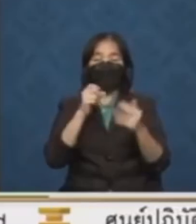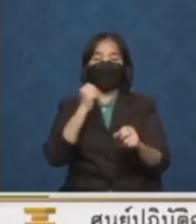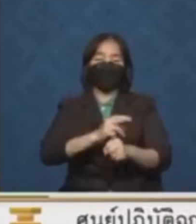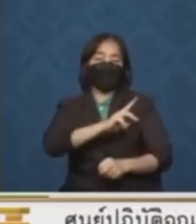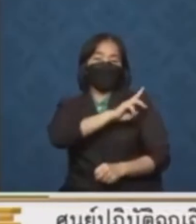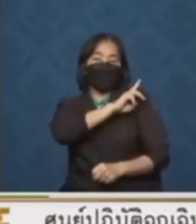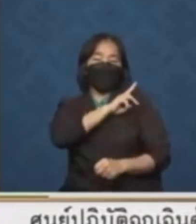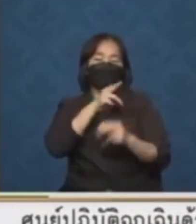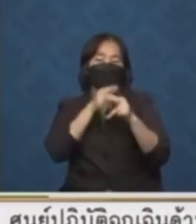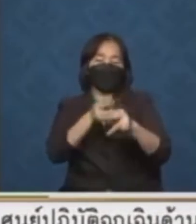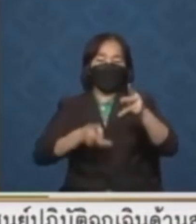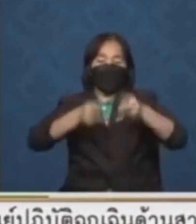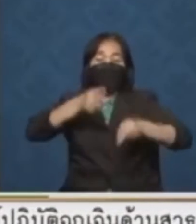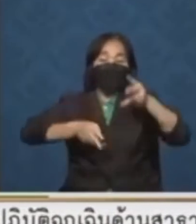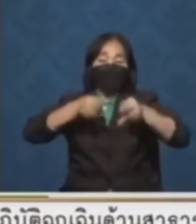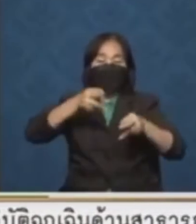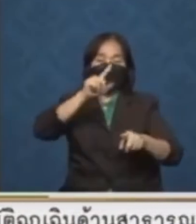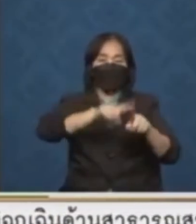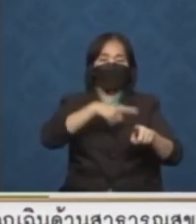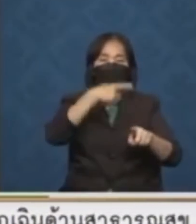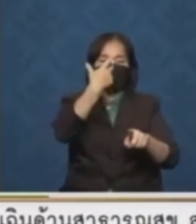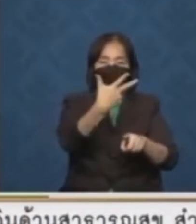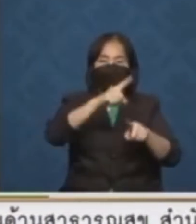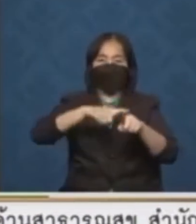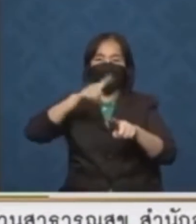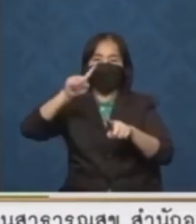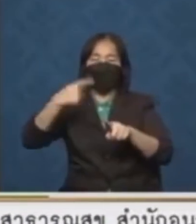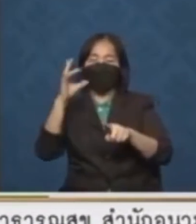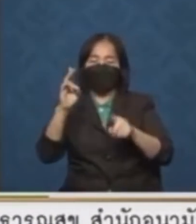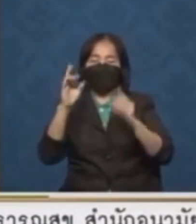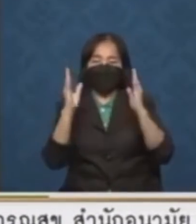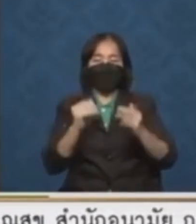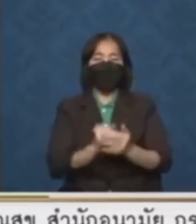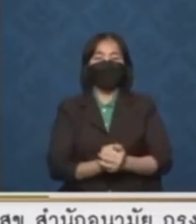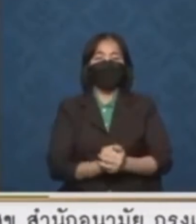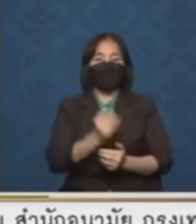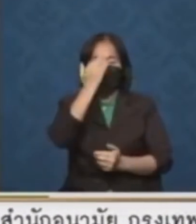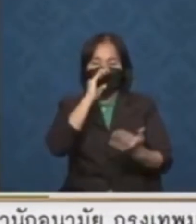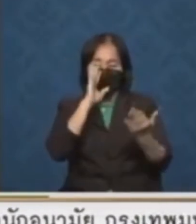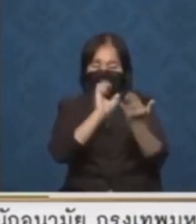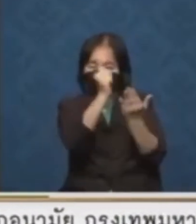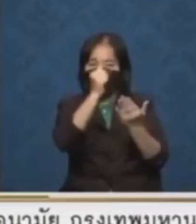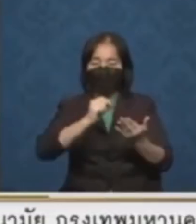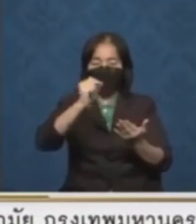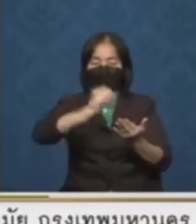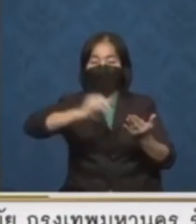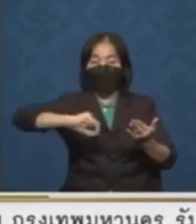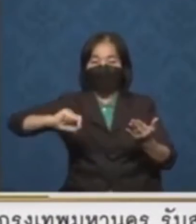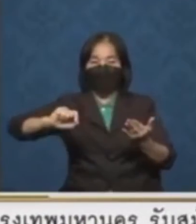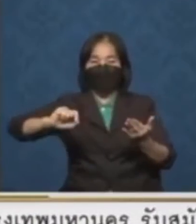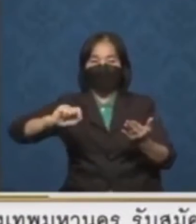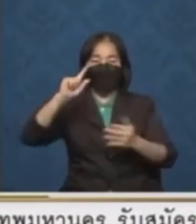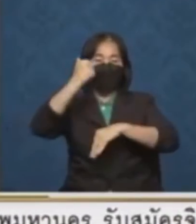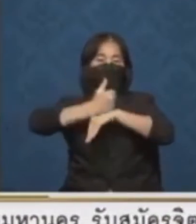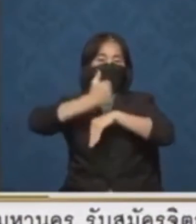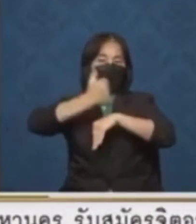แต่นี่คือเป็นการเอาหลักฐานมาเลยนะครับ อ ันนี้มันคล้ายๆมันเป็นเอกสารปลอมกันแบบเห็นเลยนะ